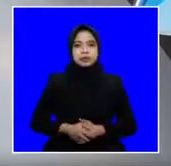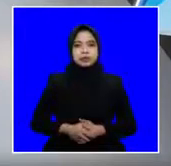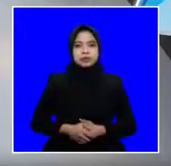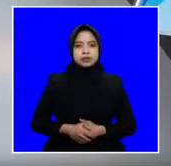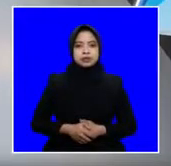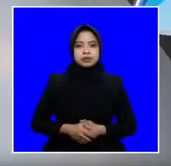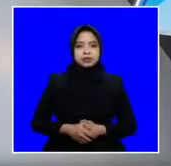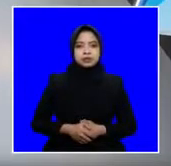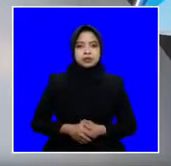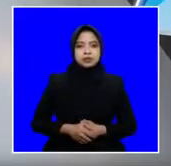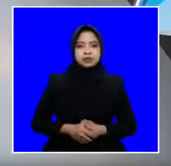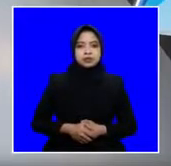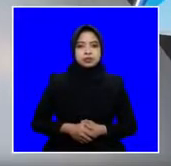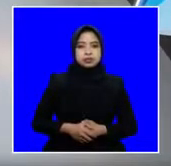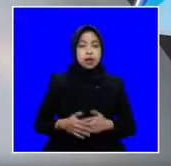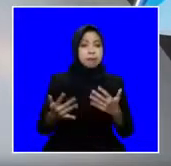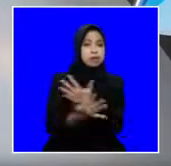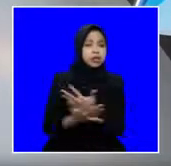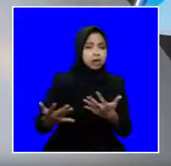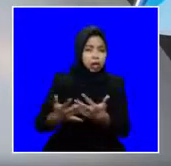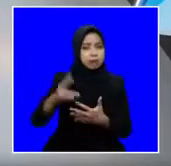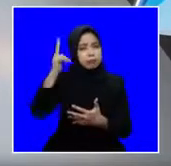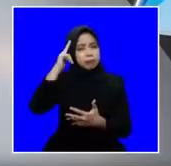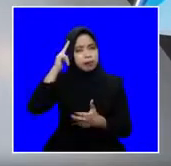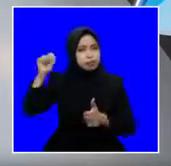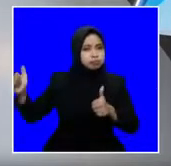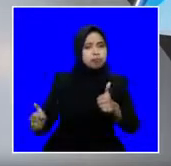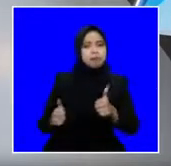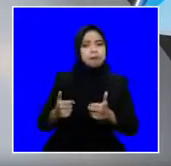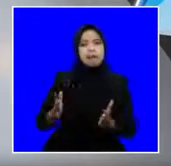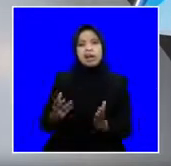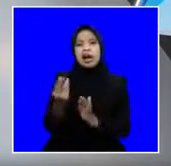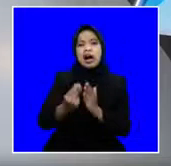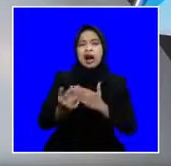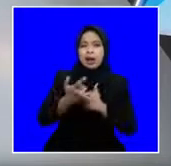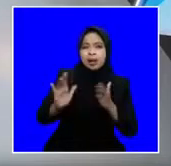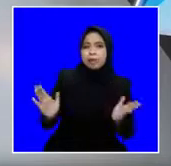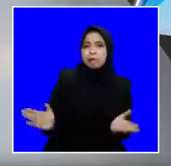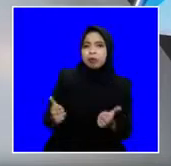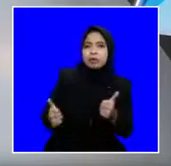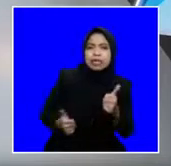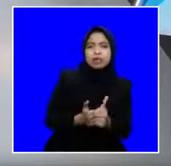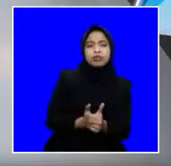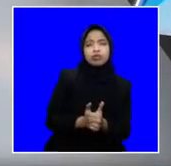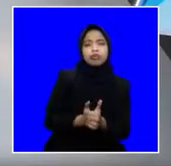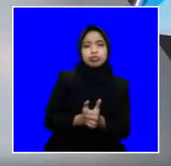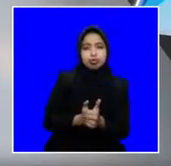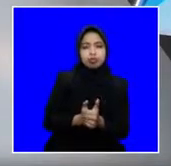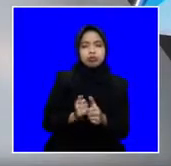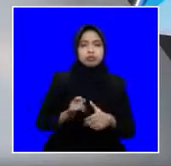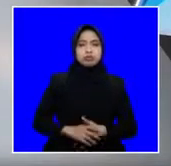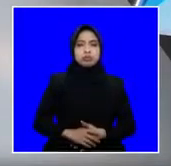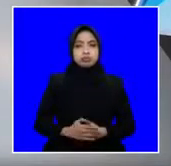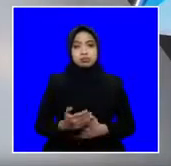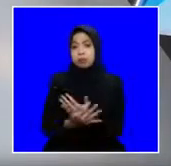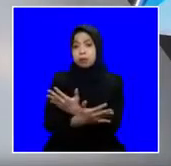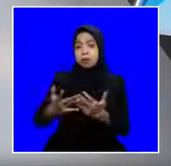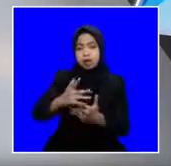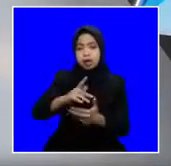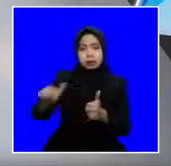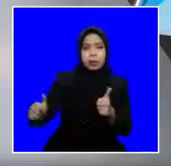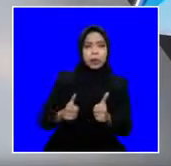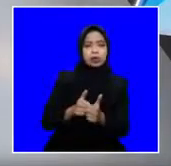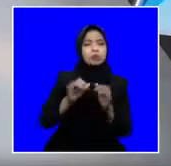masyarakat non-pemerintah itu ikut membangun dana abadi pendidikan. Mereka bisa ikut membangun dana